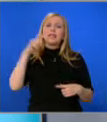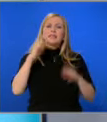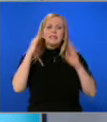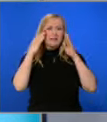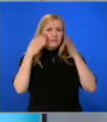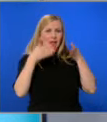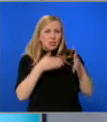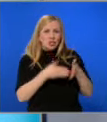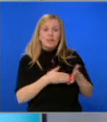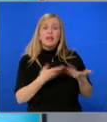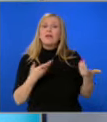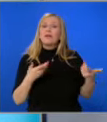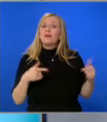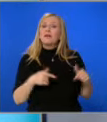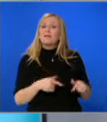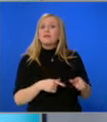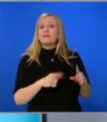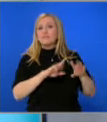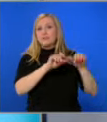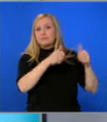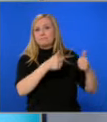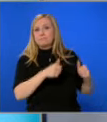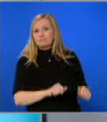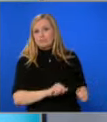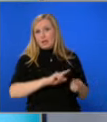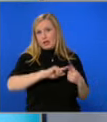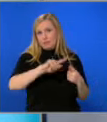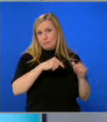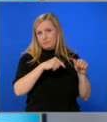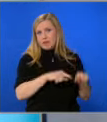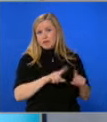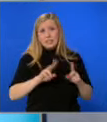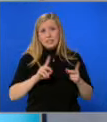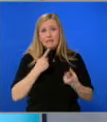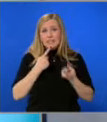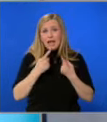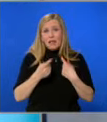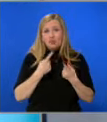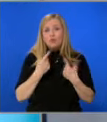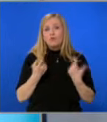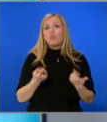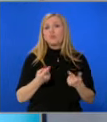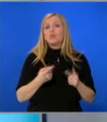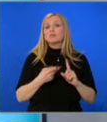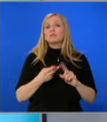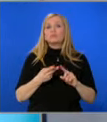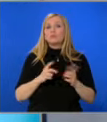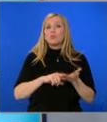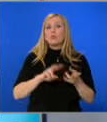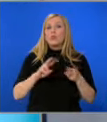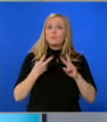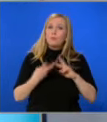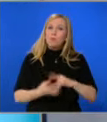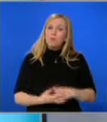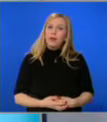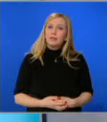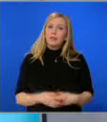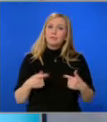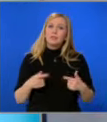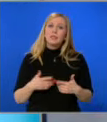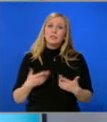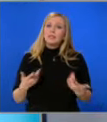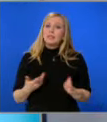в шпагина на съветския солдат, а става с разговор, става с законодателни промени, става